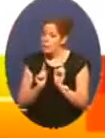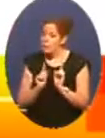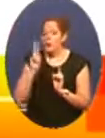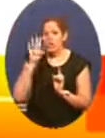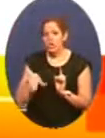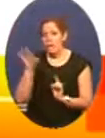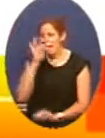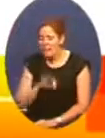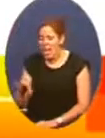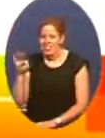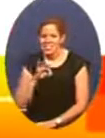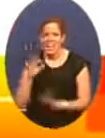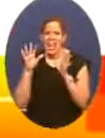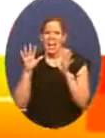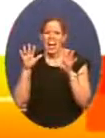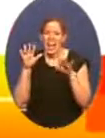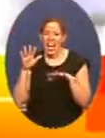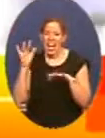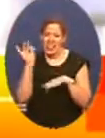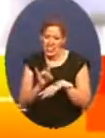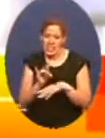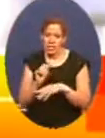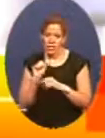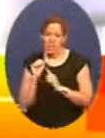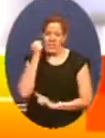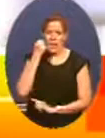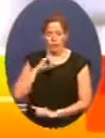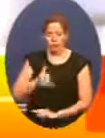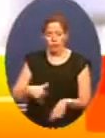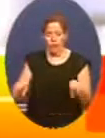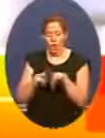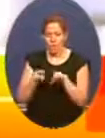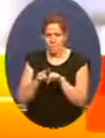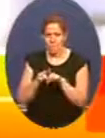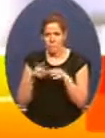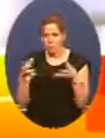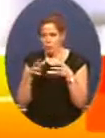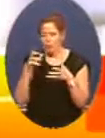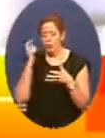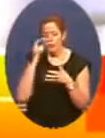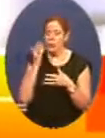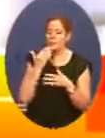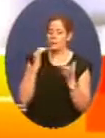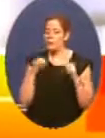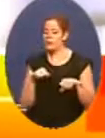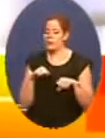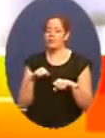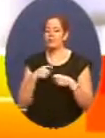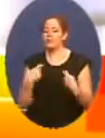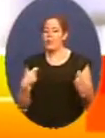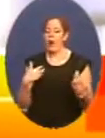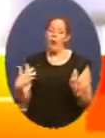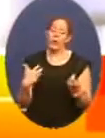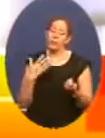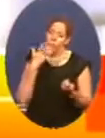גם עדיין את האנטי-קפיטליזם של אותן מפלגות שרואים ביהודים איזושהי כת ששולט בשוק ההון וכו' וכו'. זאת אומרת,